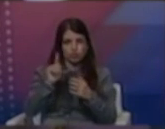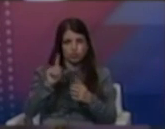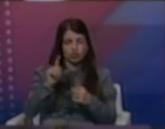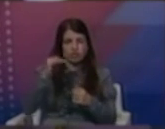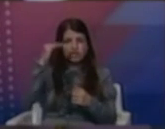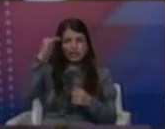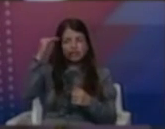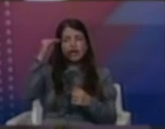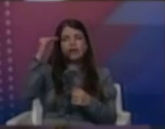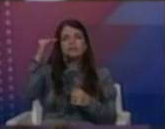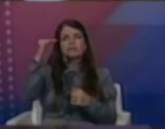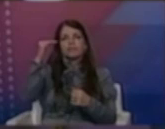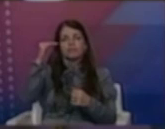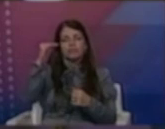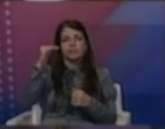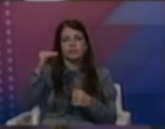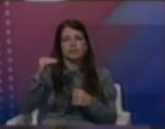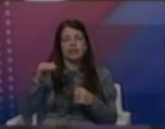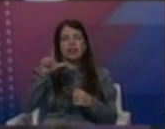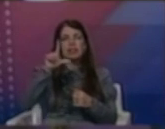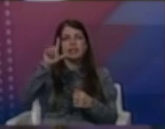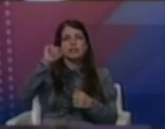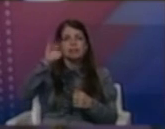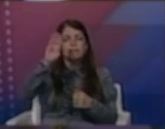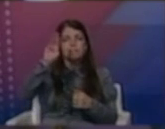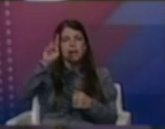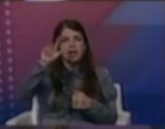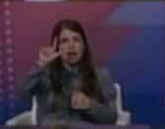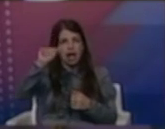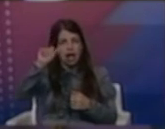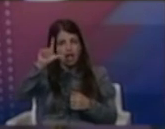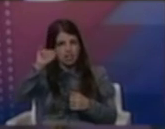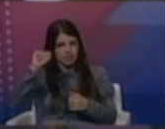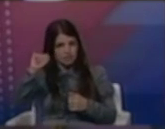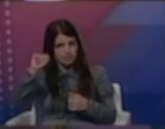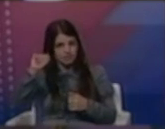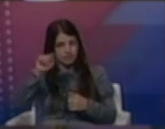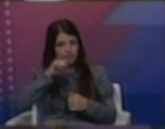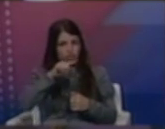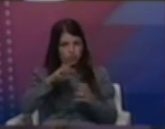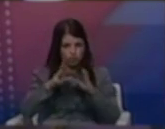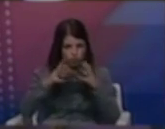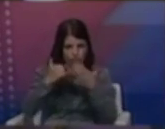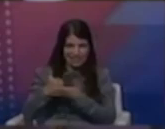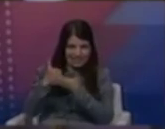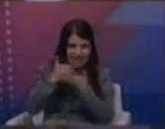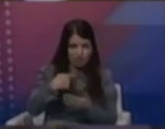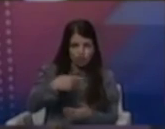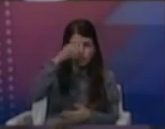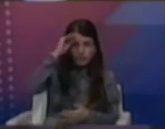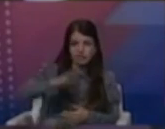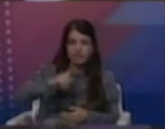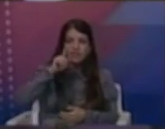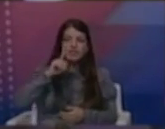naturali tal-liberali Maltin u Awċin. Li dan il-moviment jippromovi l-mobilità soċjali u sejjejn li kull tifel u kull